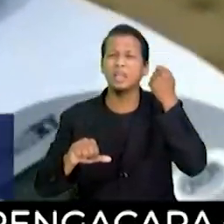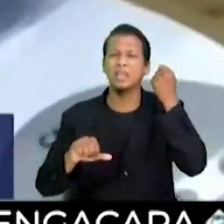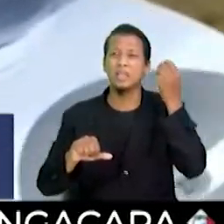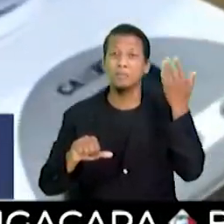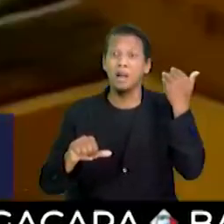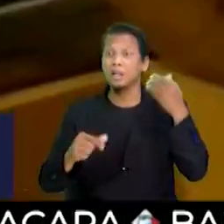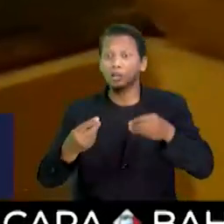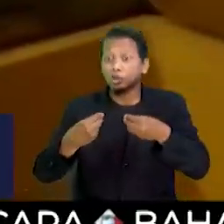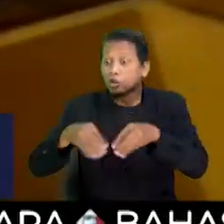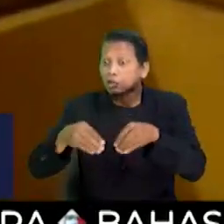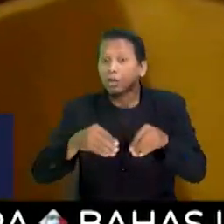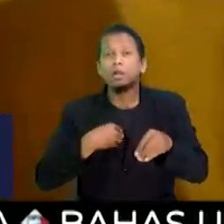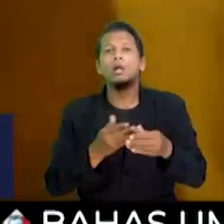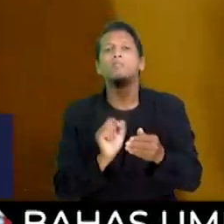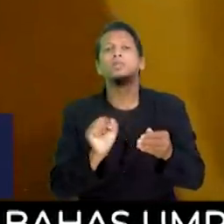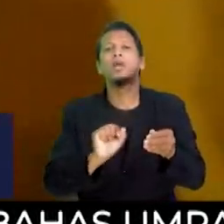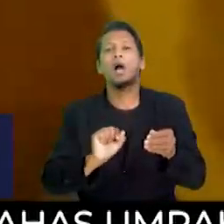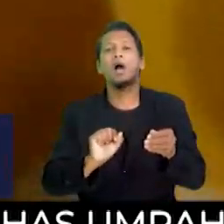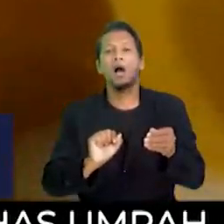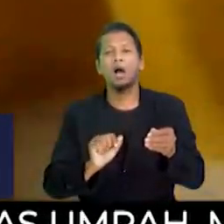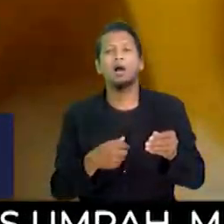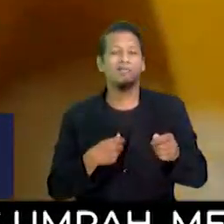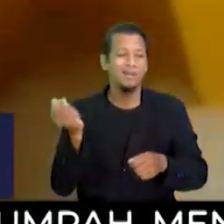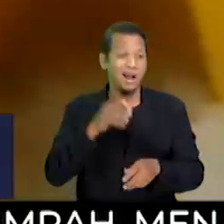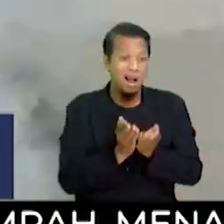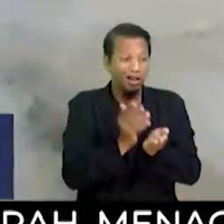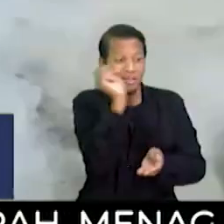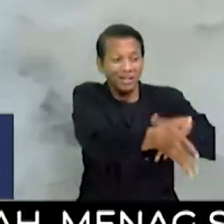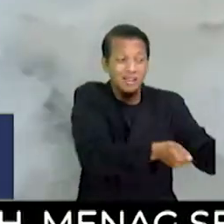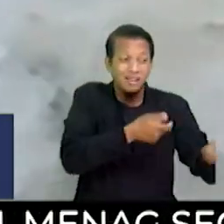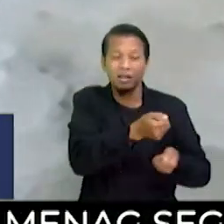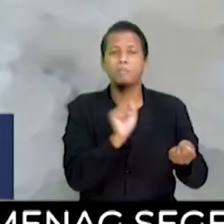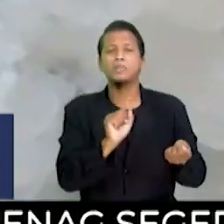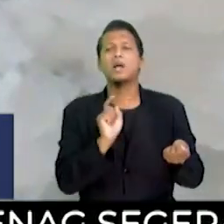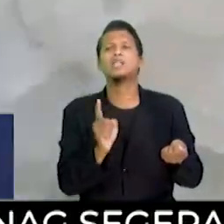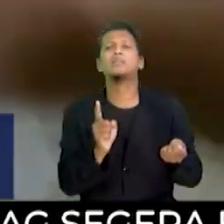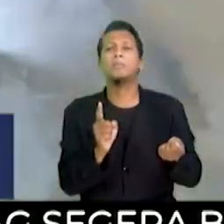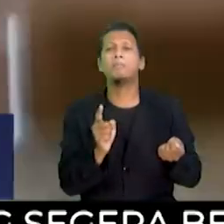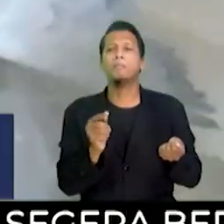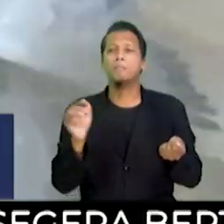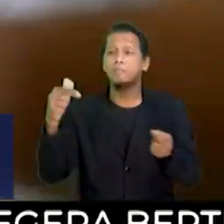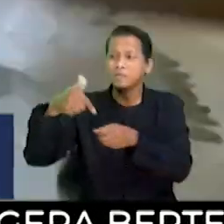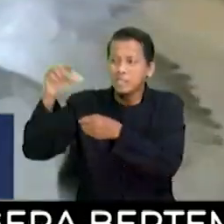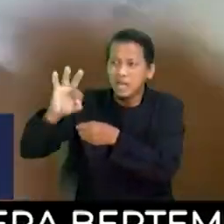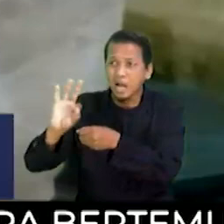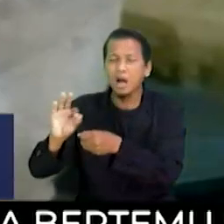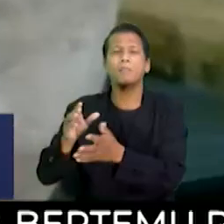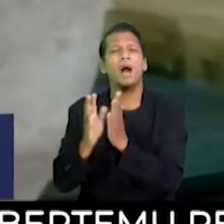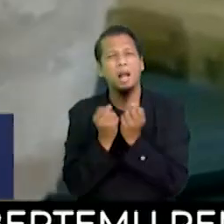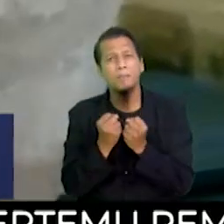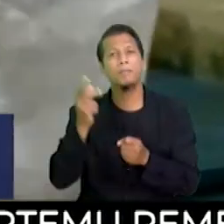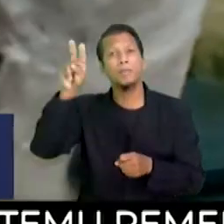adanya pasokan hasil laut dari para nelayan. Nelayan berharap pemerintah segera menormalkan pasokan solar bersubsidi bagi nelayan kecil.